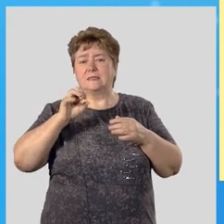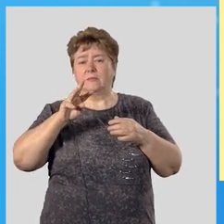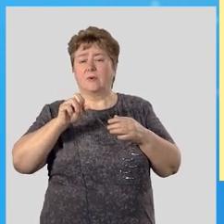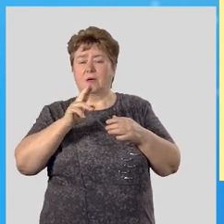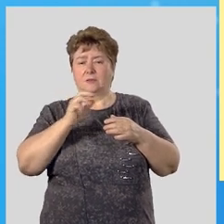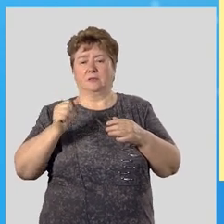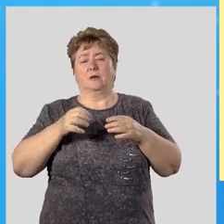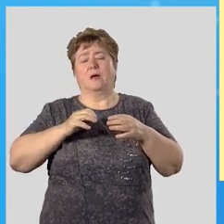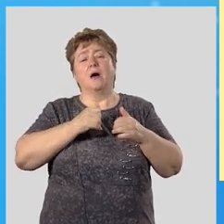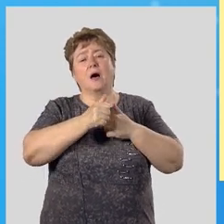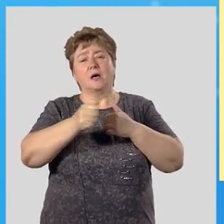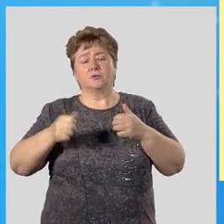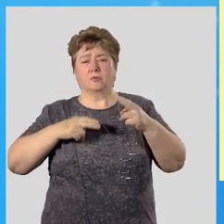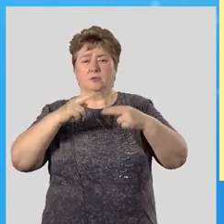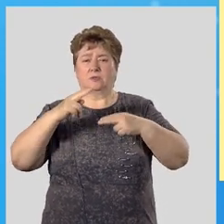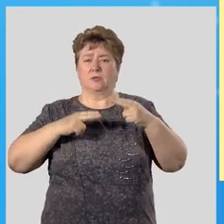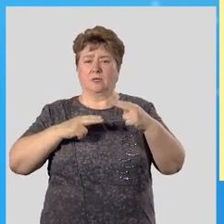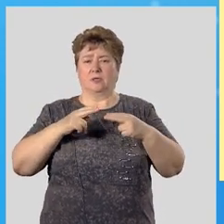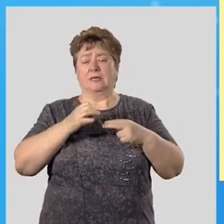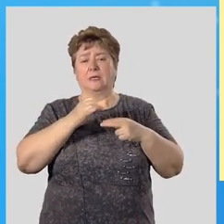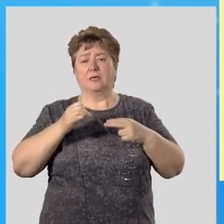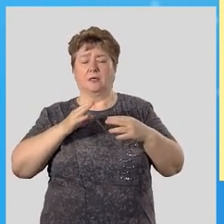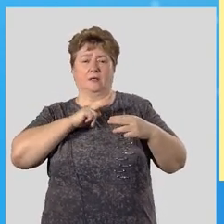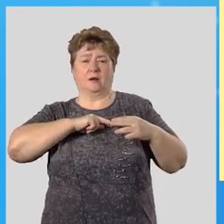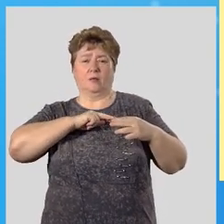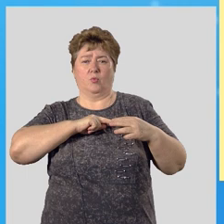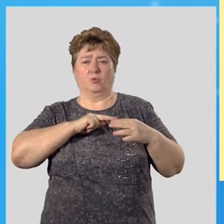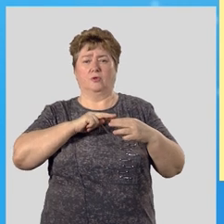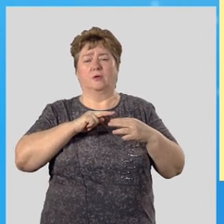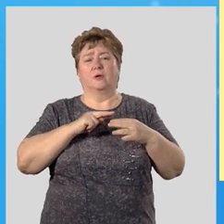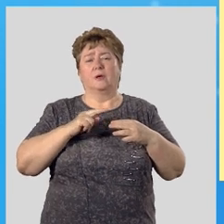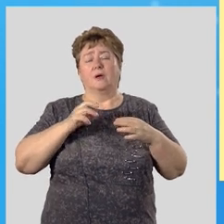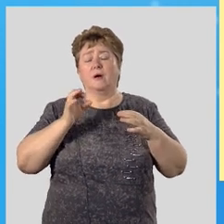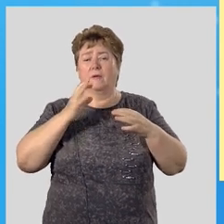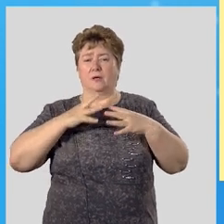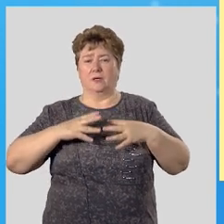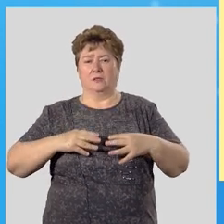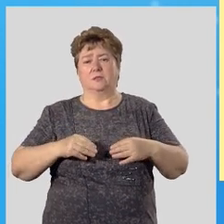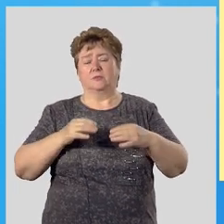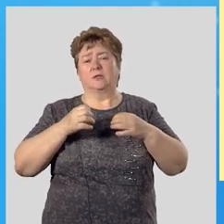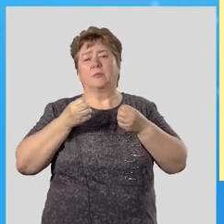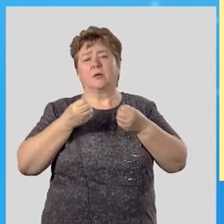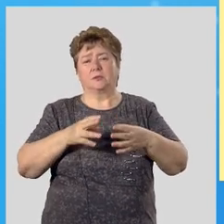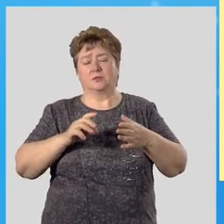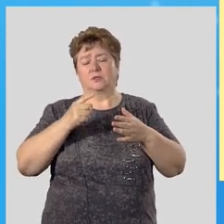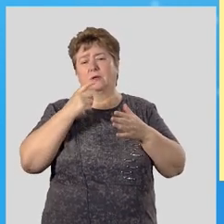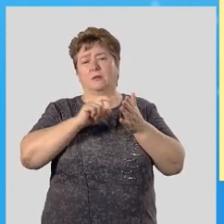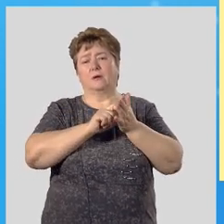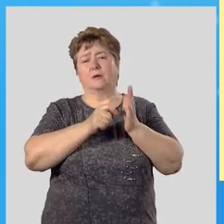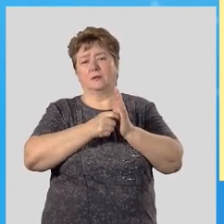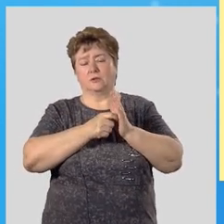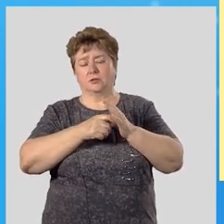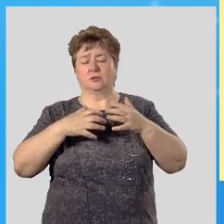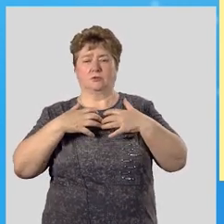систематика, особенности строения и функционирования в организме простейших